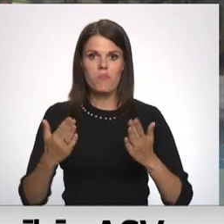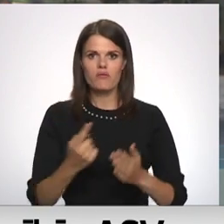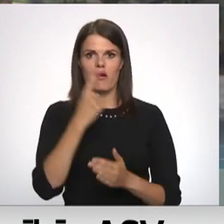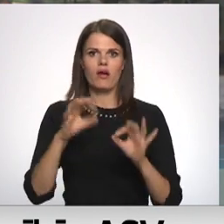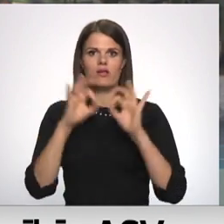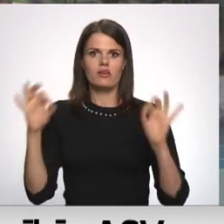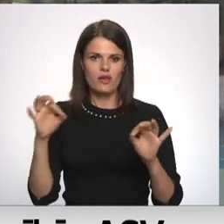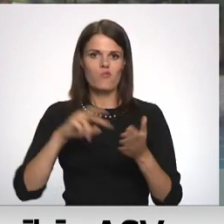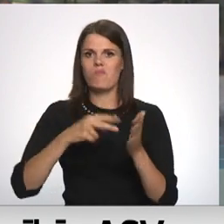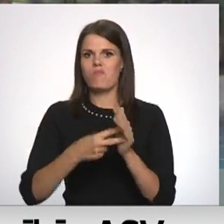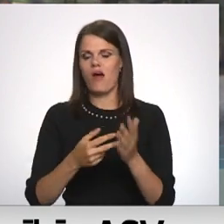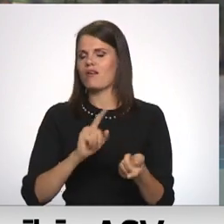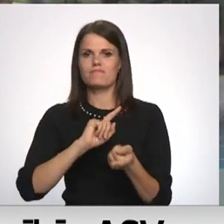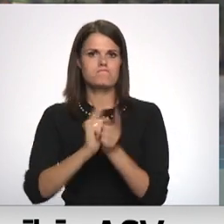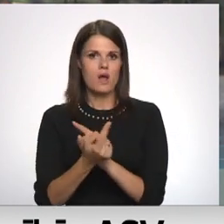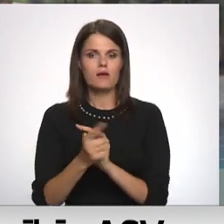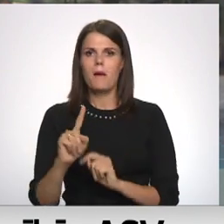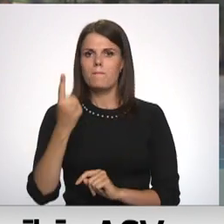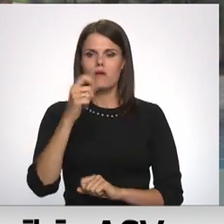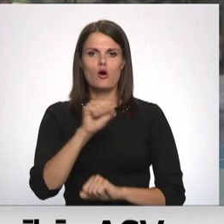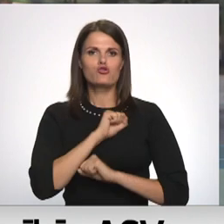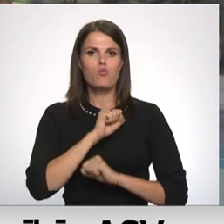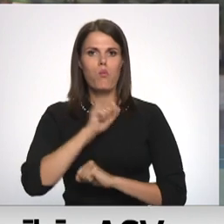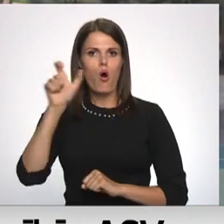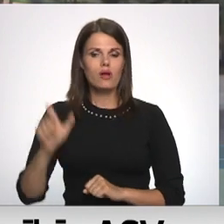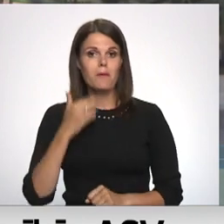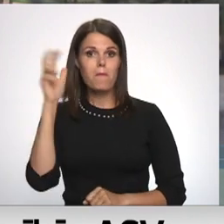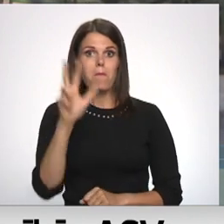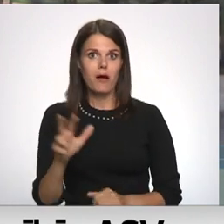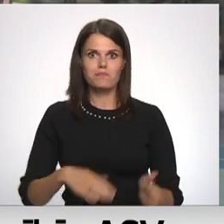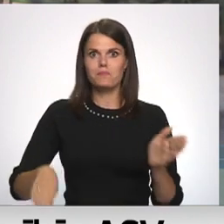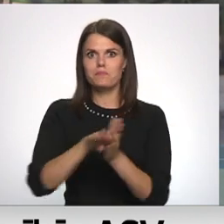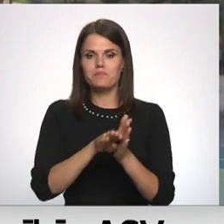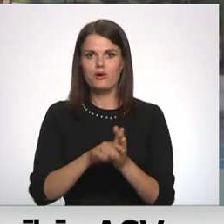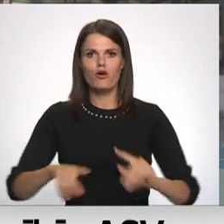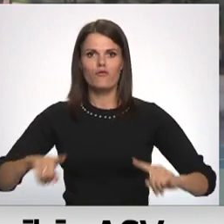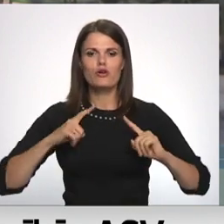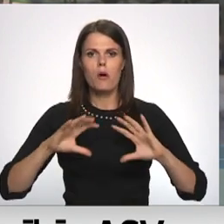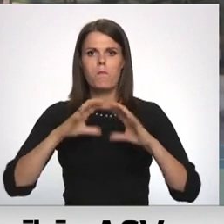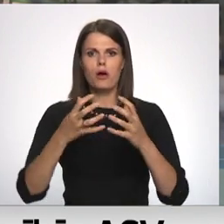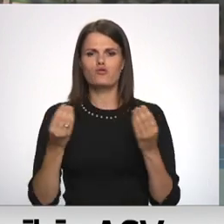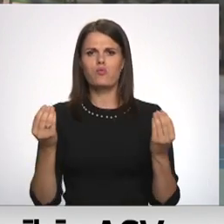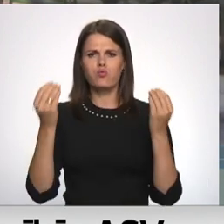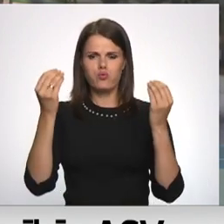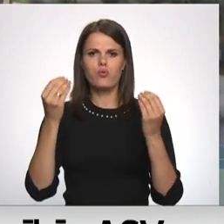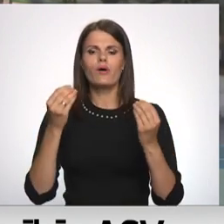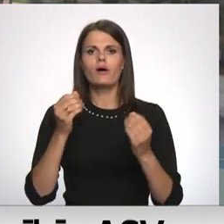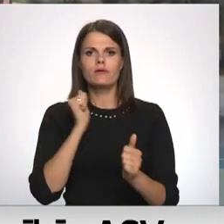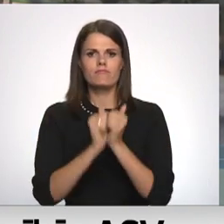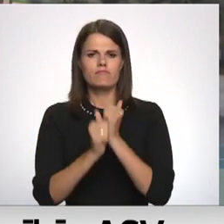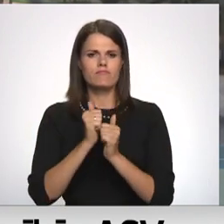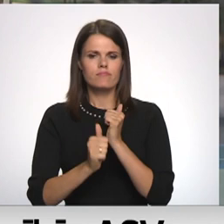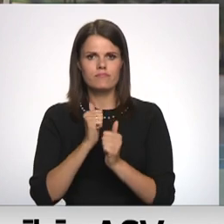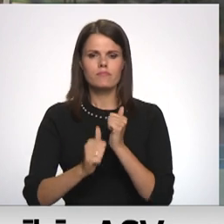krasi mainīt. Viņš ir pirmais sportists no Baltijas, kurš piedalījies un finišējis pasaulē prestižējās un smagajās ultra velo